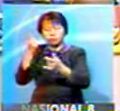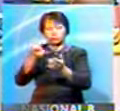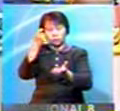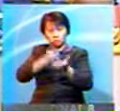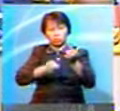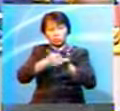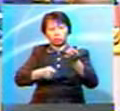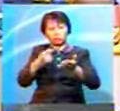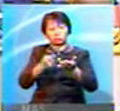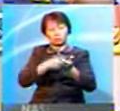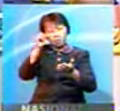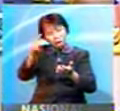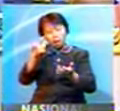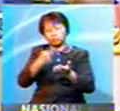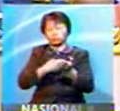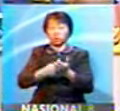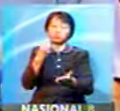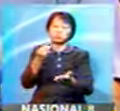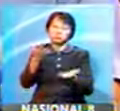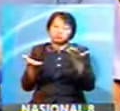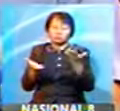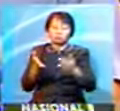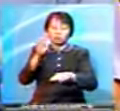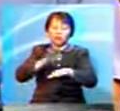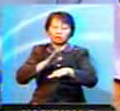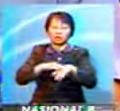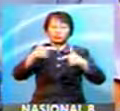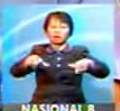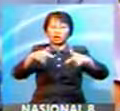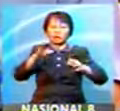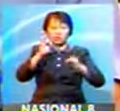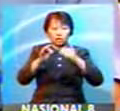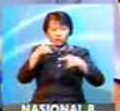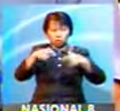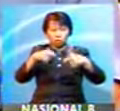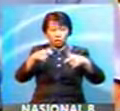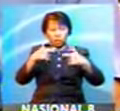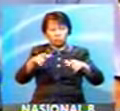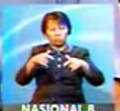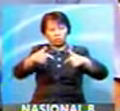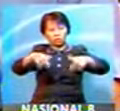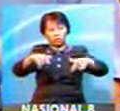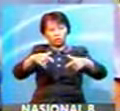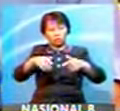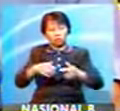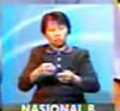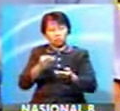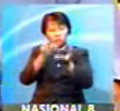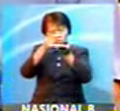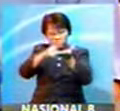tu kadang-kadang ada mahal ada murah. Tengok atas kayu. Kadang-kadang kayu jenis kayu kemuning ni ada yang jenis timang kilo pun